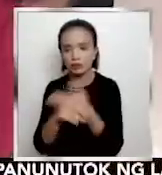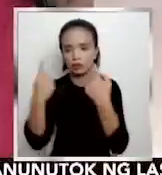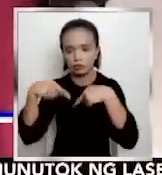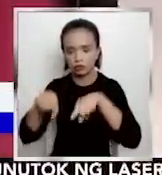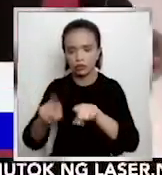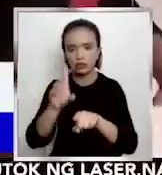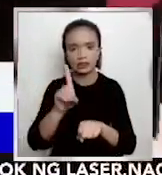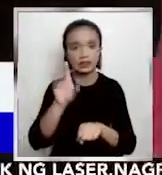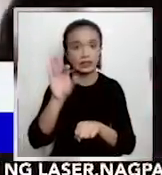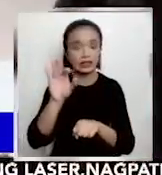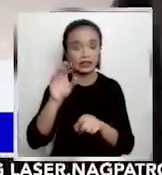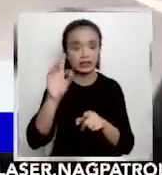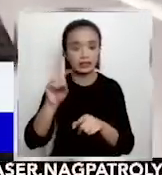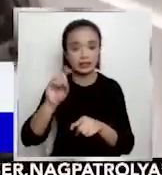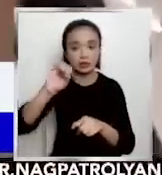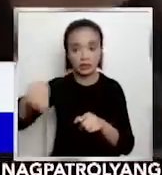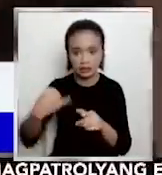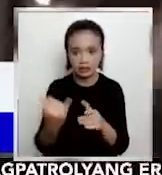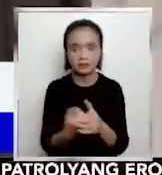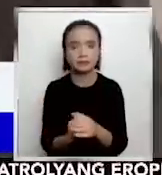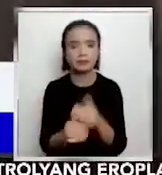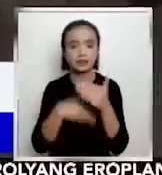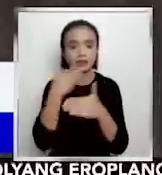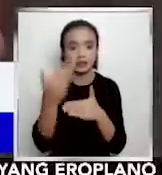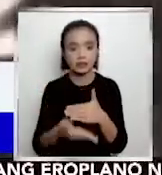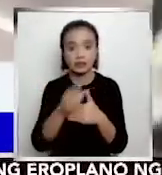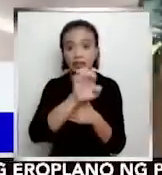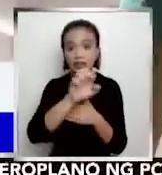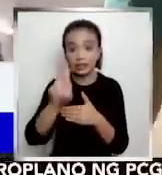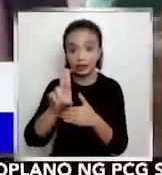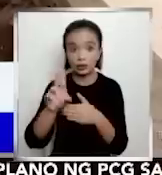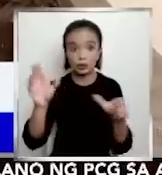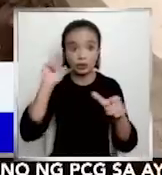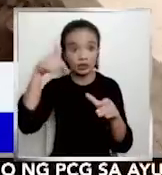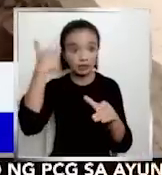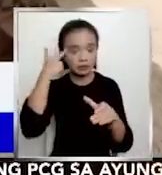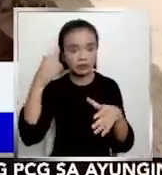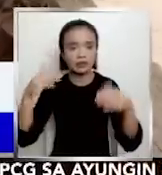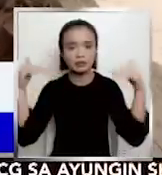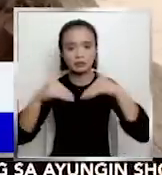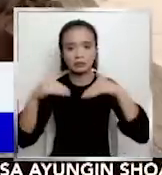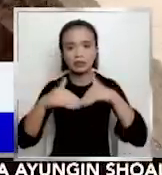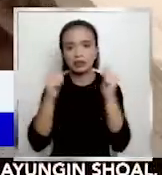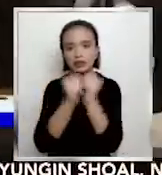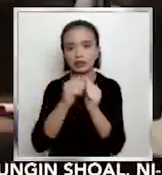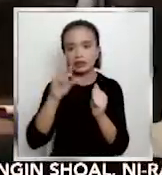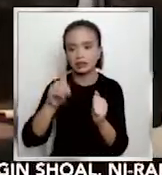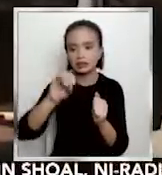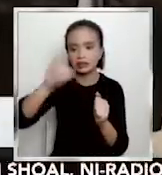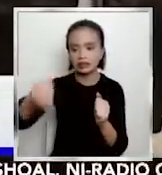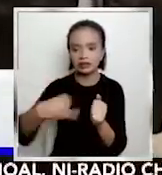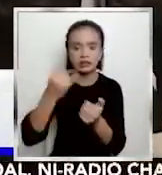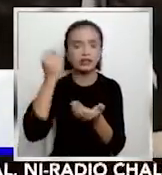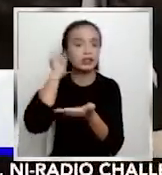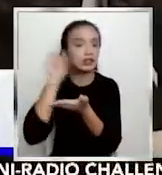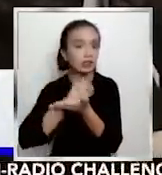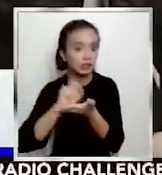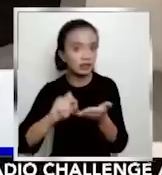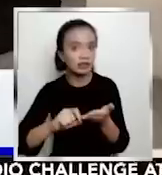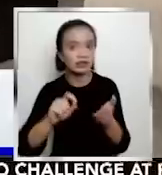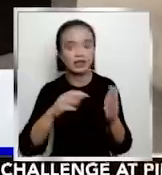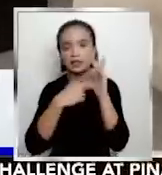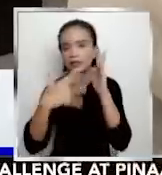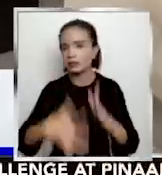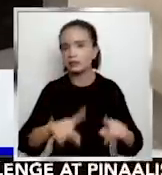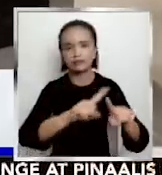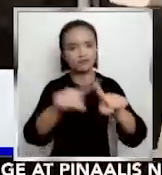Halos 2 oras naman nakipagpulong ang EU Subcommittee on Human Rights sa Justice Secretary at kinatawan ng iba pang mga ahensya sa